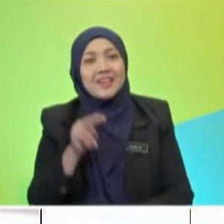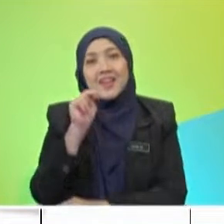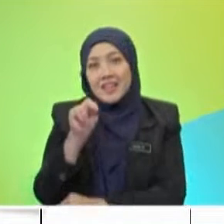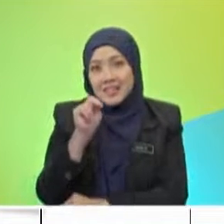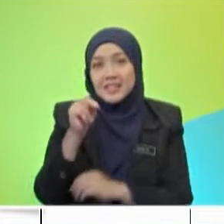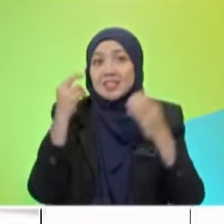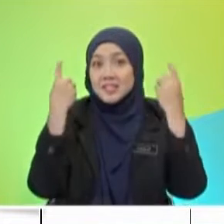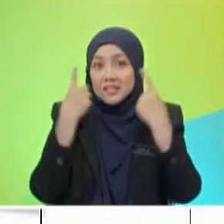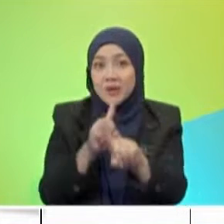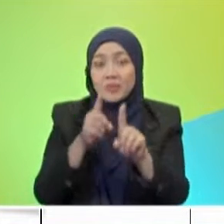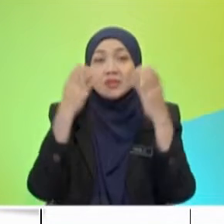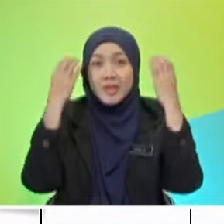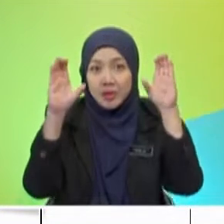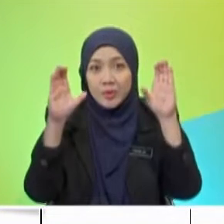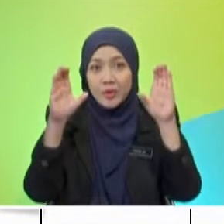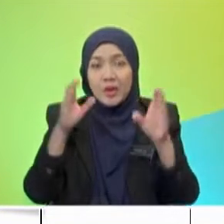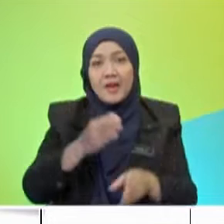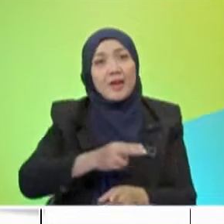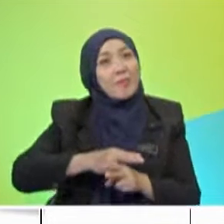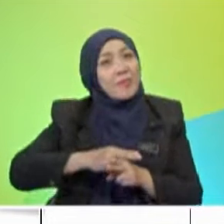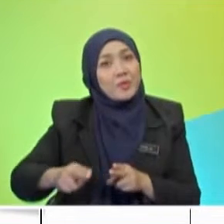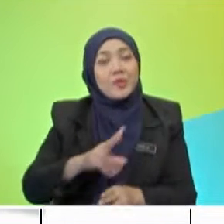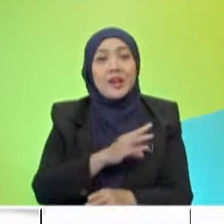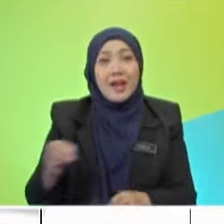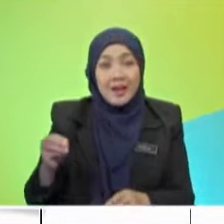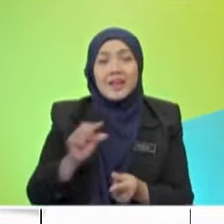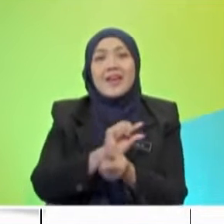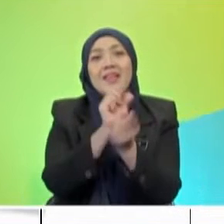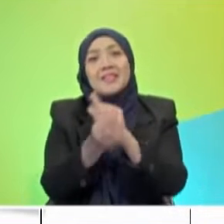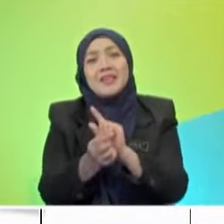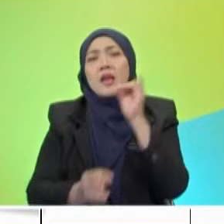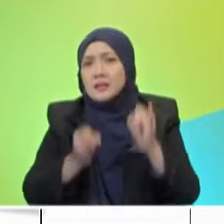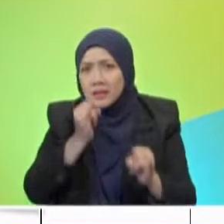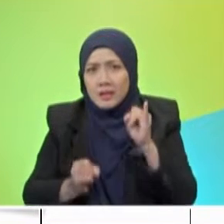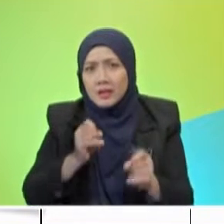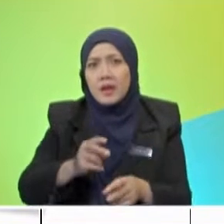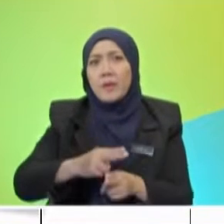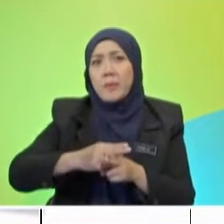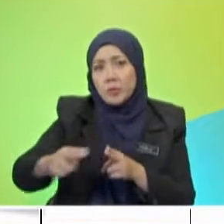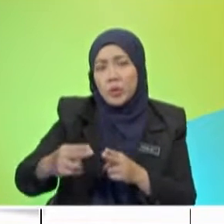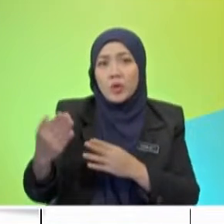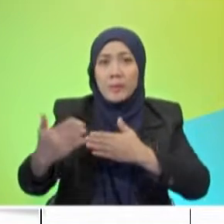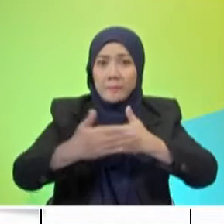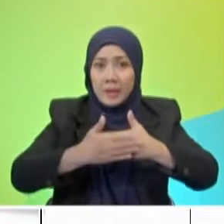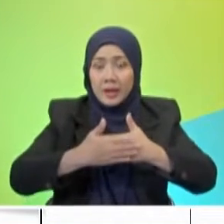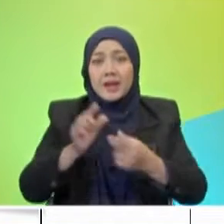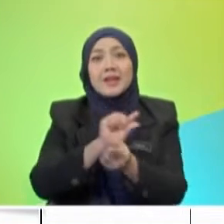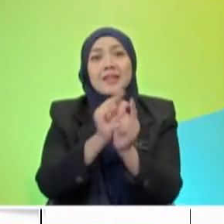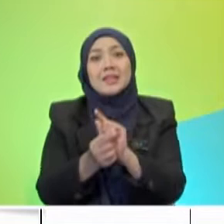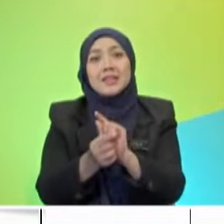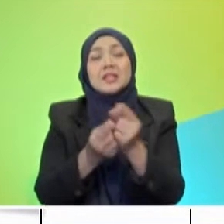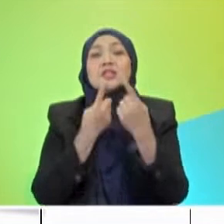jawab cikgu potong dan ganti. Jika potong depan,